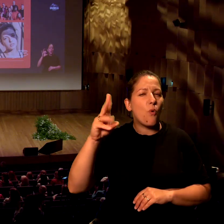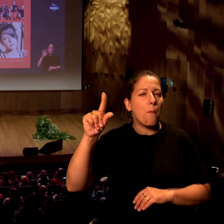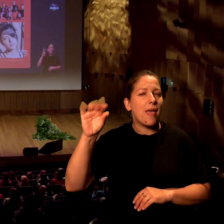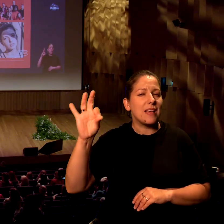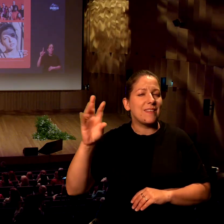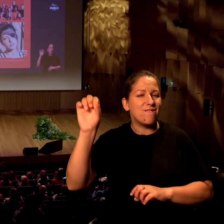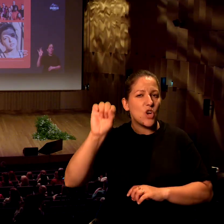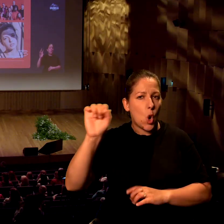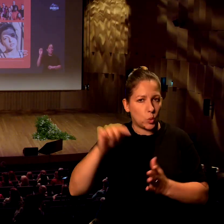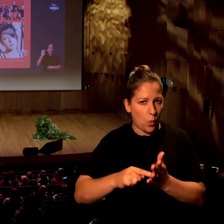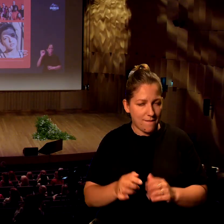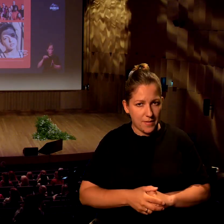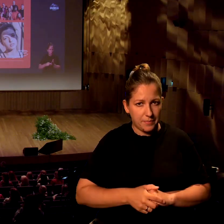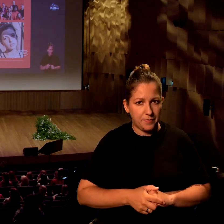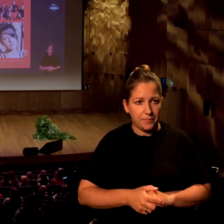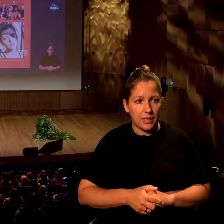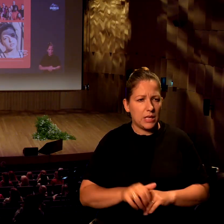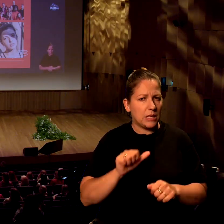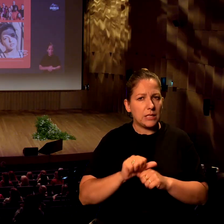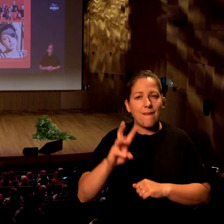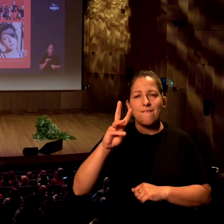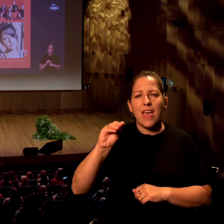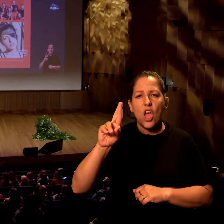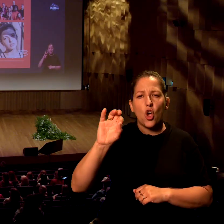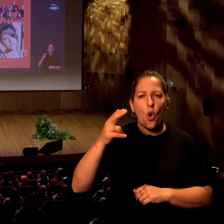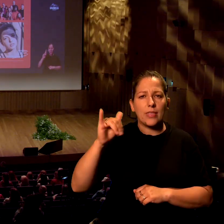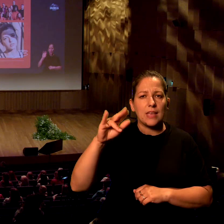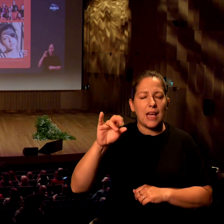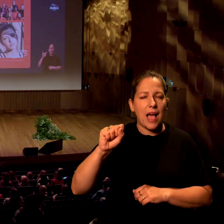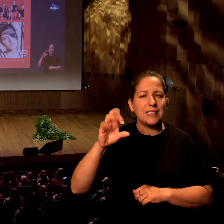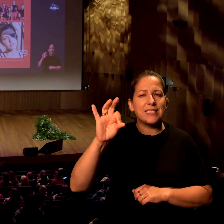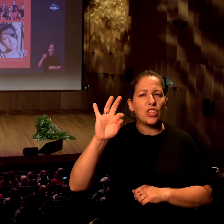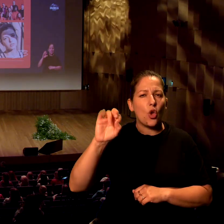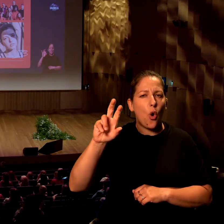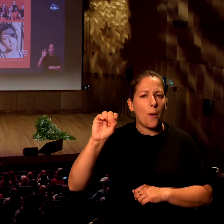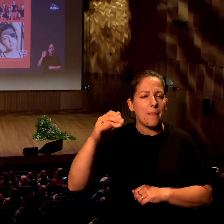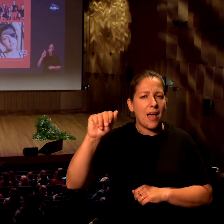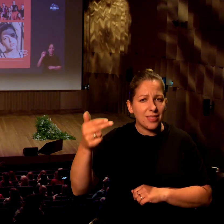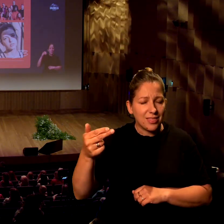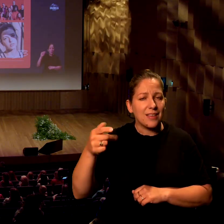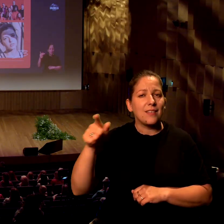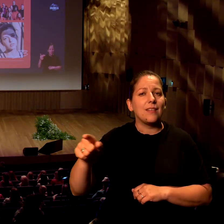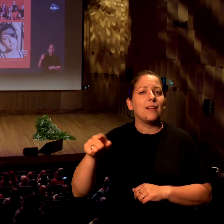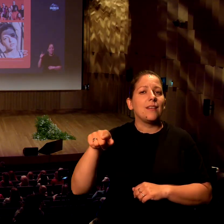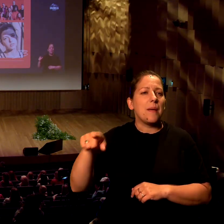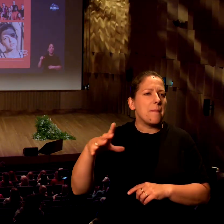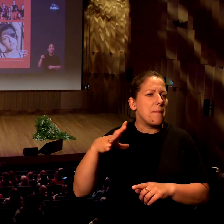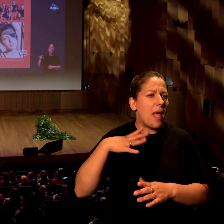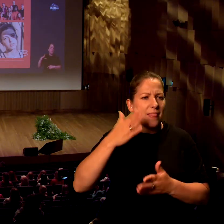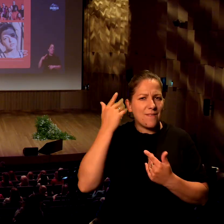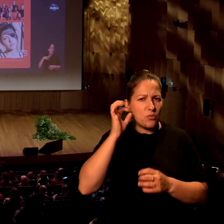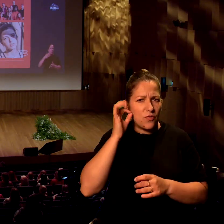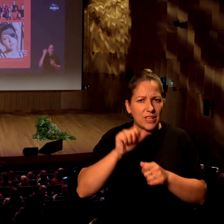Wrocław. Jest jeszcze Weronika Stoch i Angelika Friedrich z nastoletniego azylu, ale nie wiem, czy